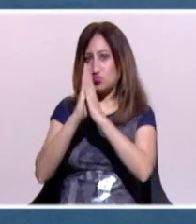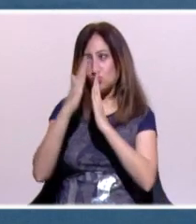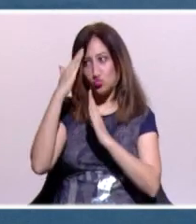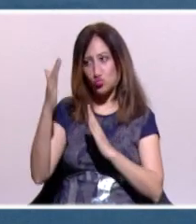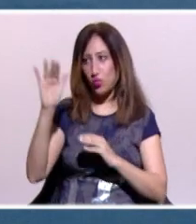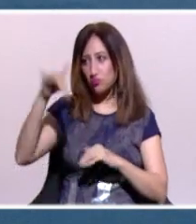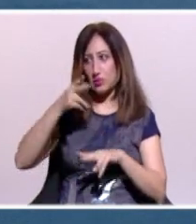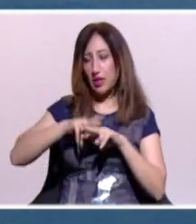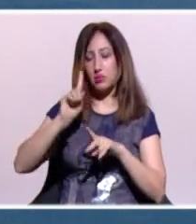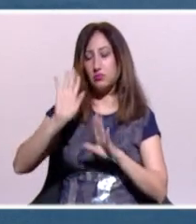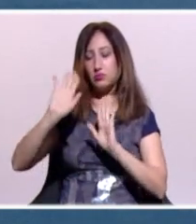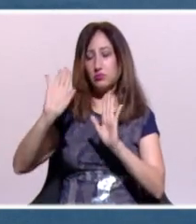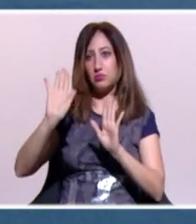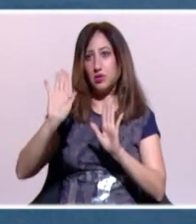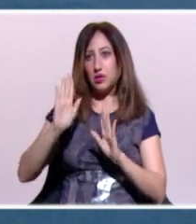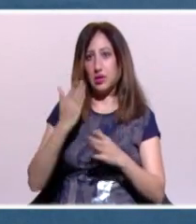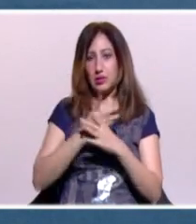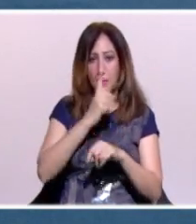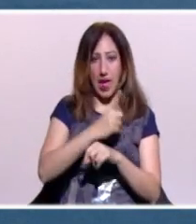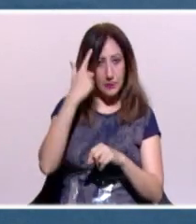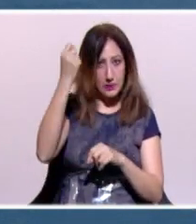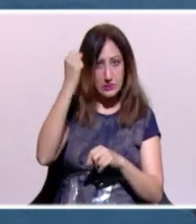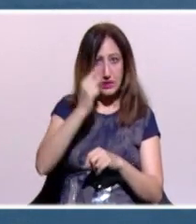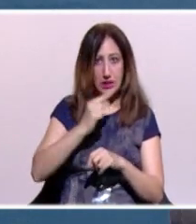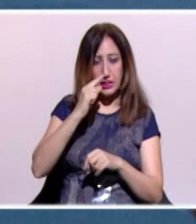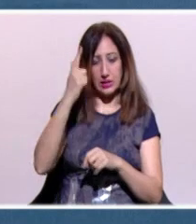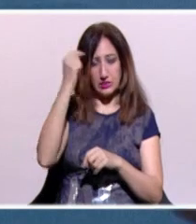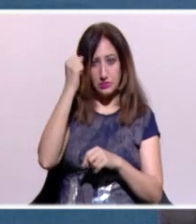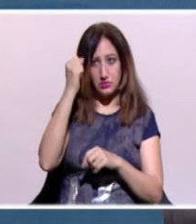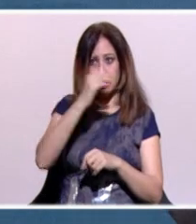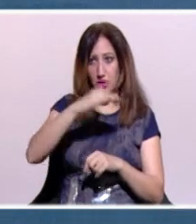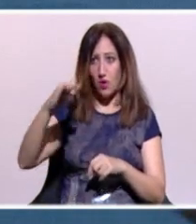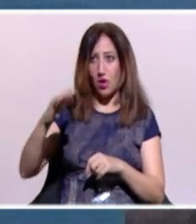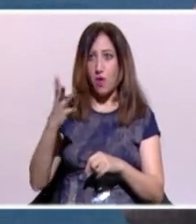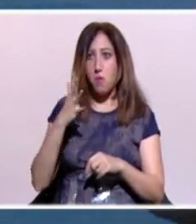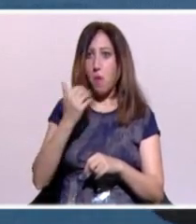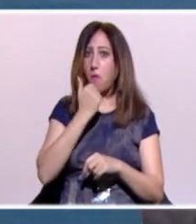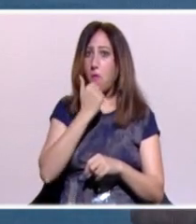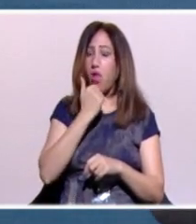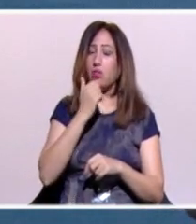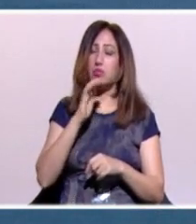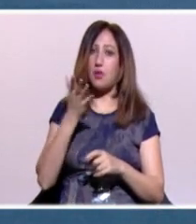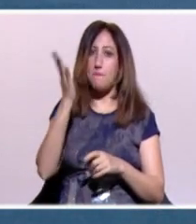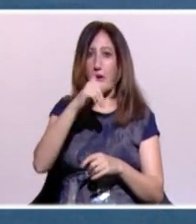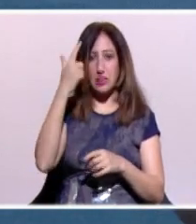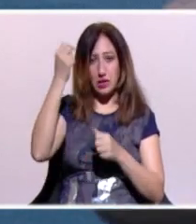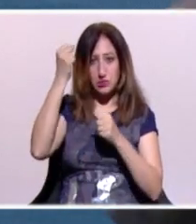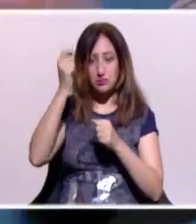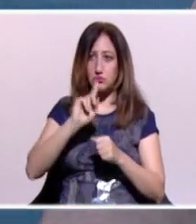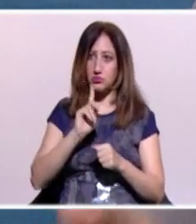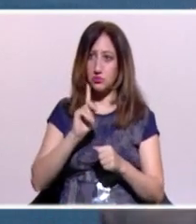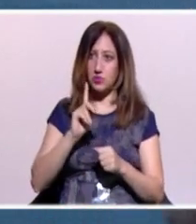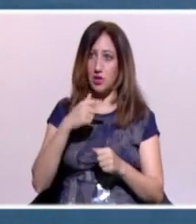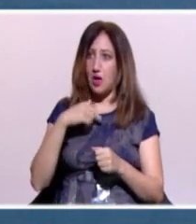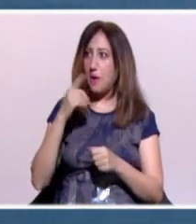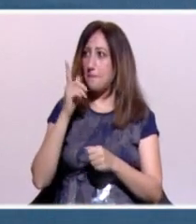مش عايزين منك أي حاجة، ما تجيش تاني. وقلت لهم تعالوا بقى، قال لكم ايه؟ وبدأنا نناقش في حاجات كتيرة جدا، وبلغت